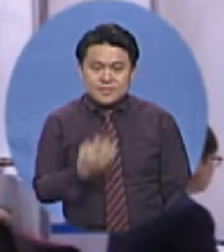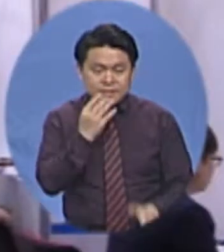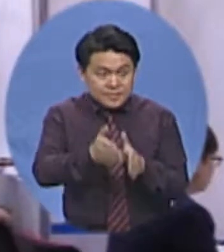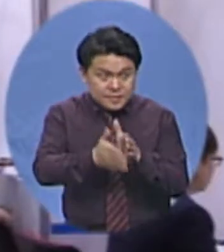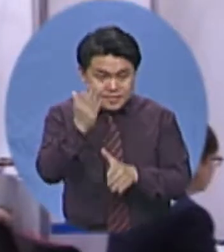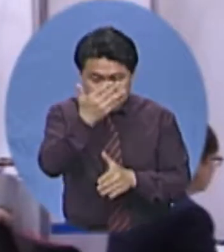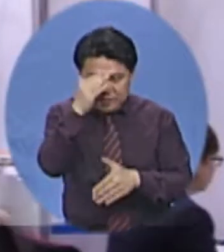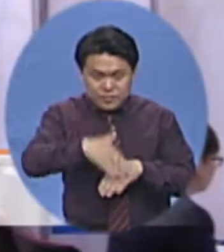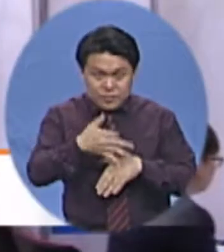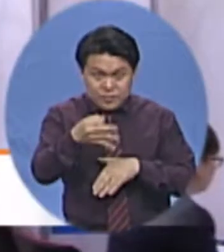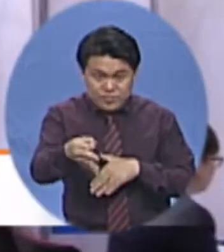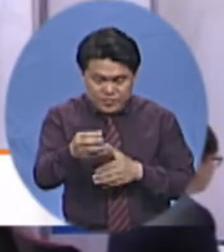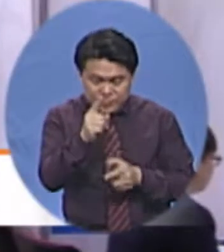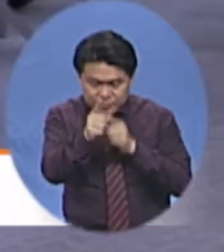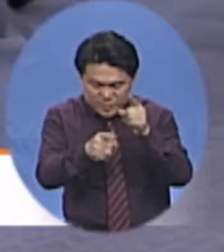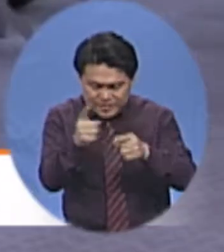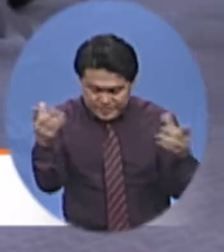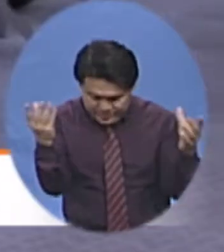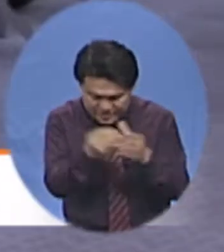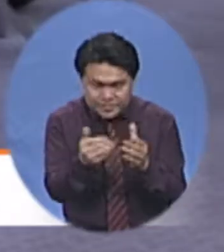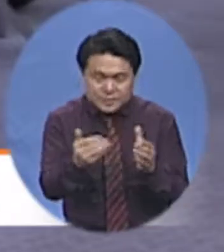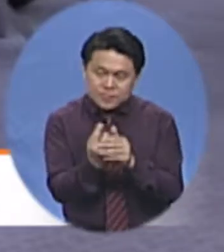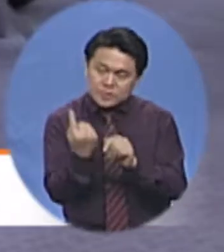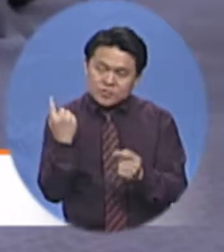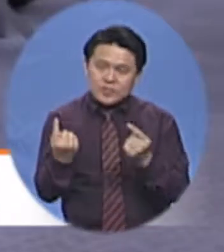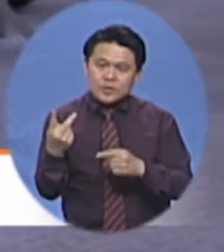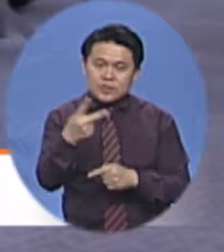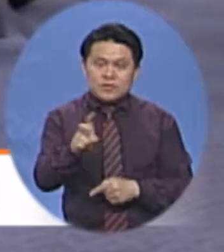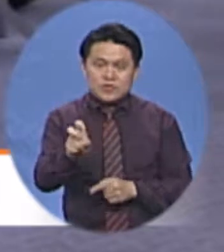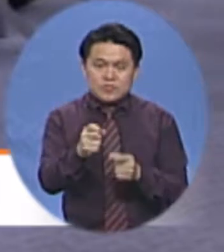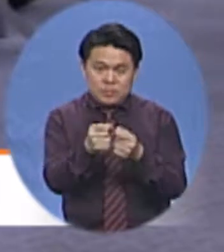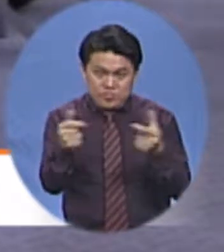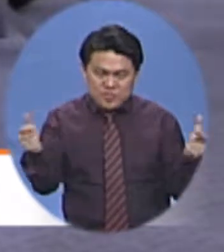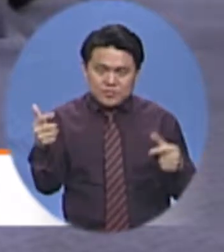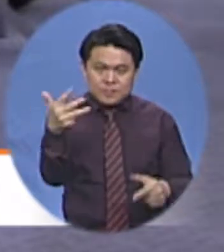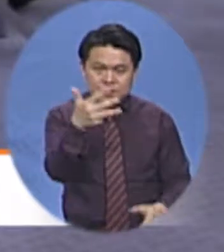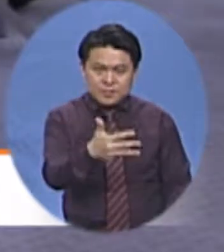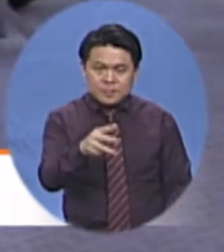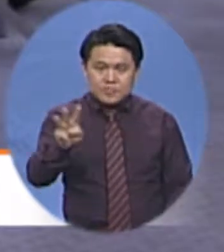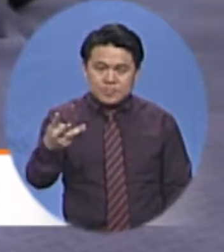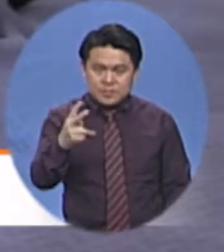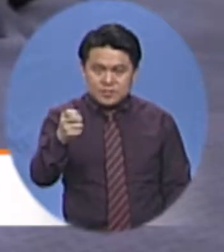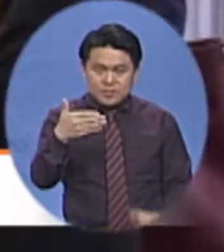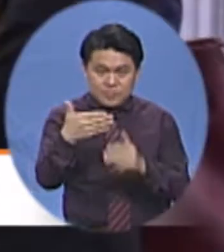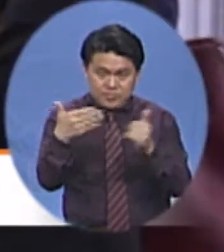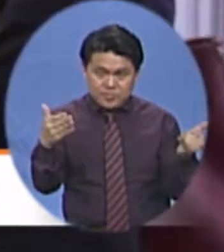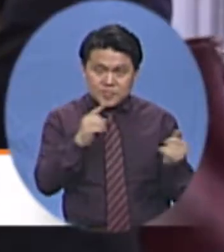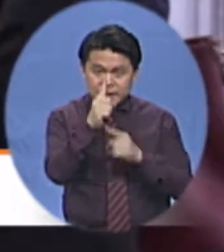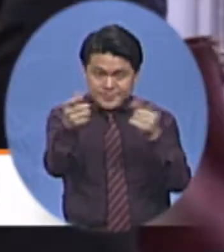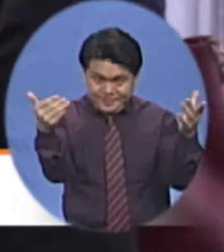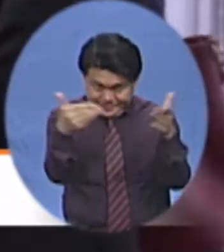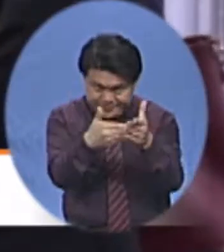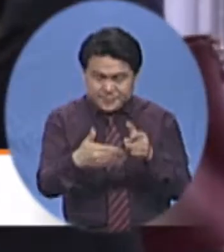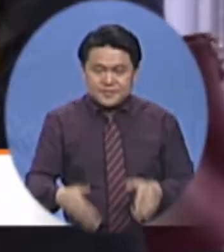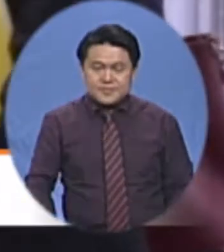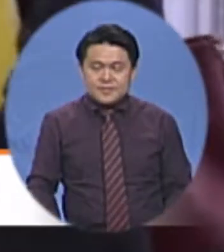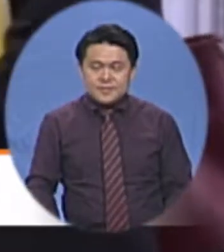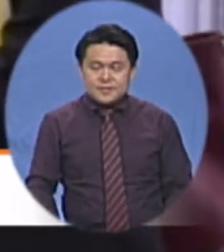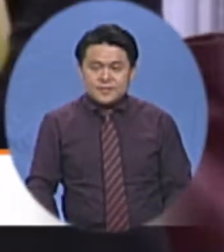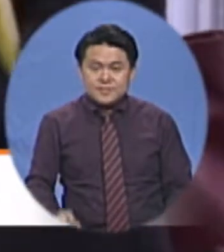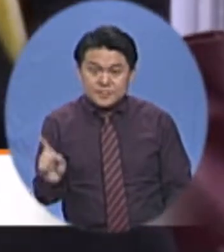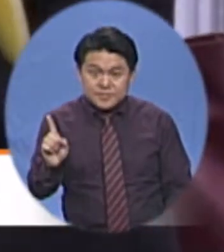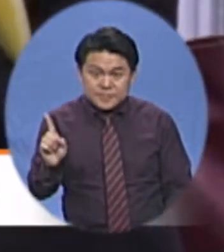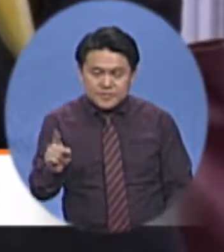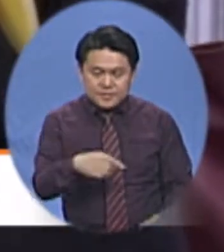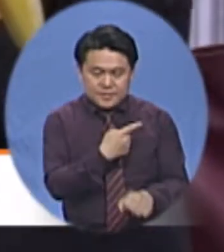서울시는 청년수당 마감 결과 지난해보다 2,020명 증가한 8,329명이 신청했다고 밝혔습니다.